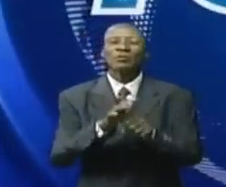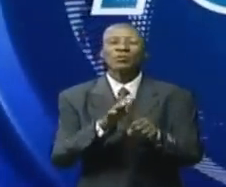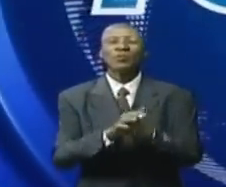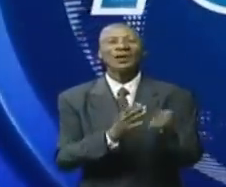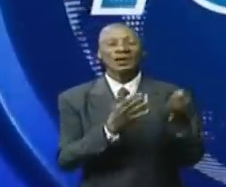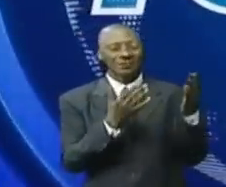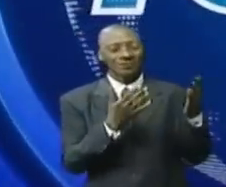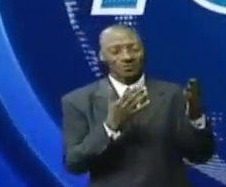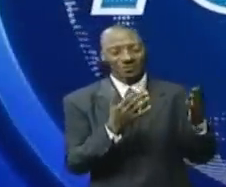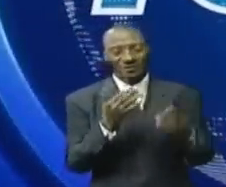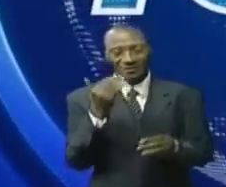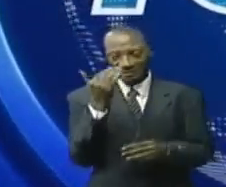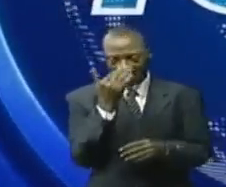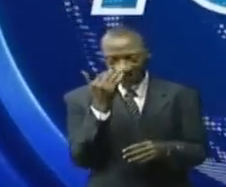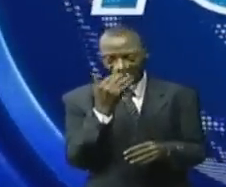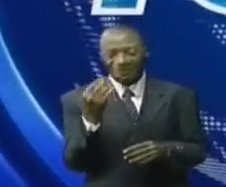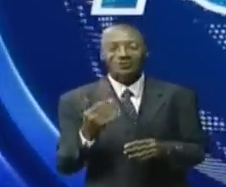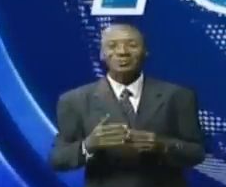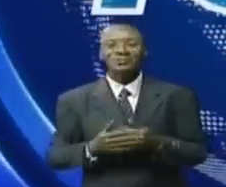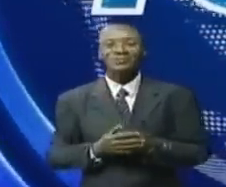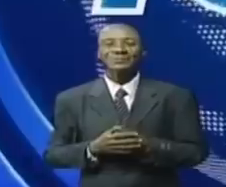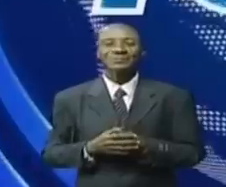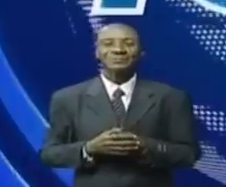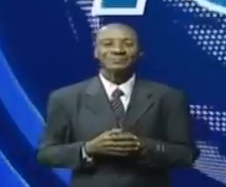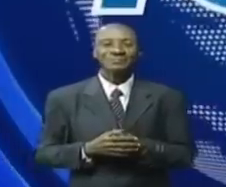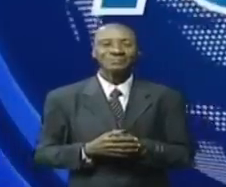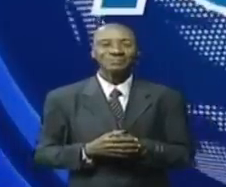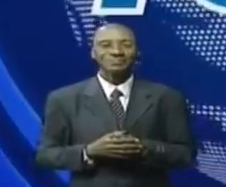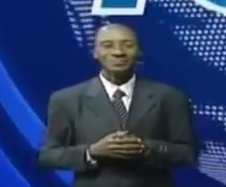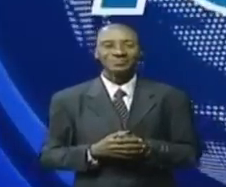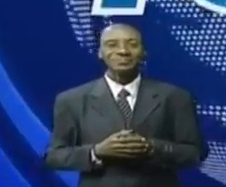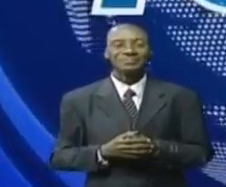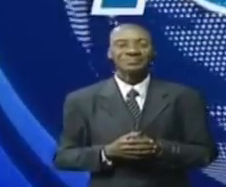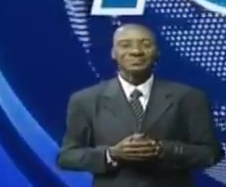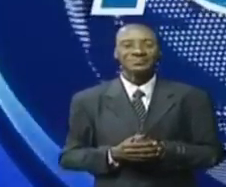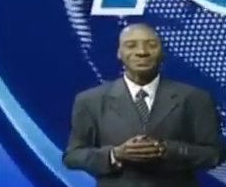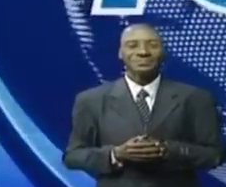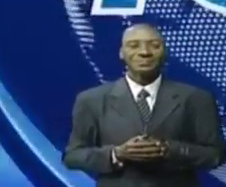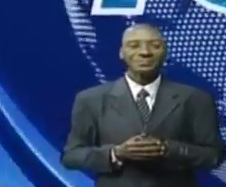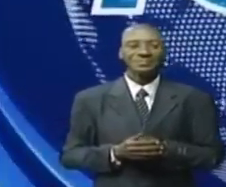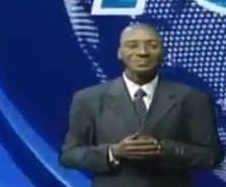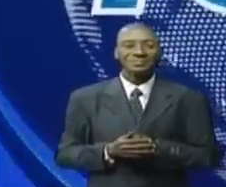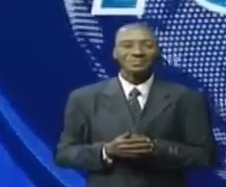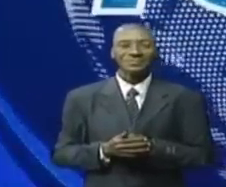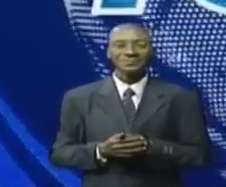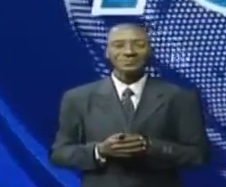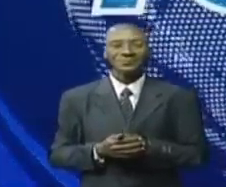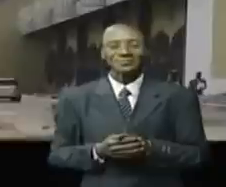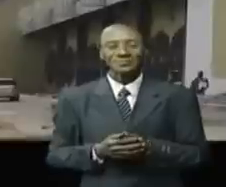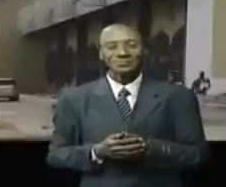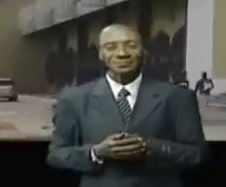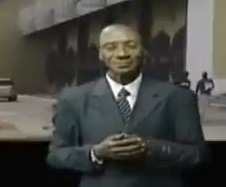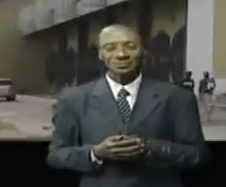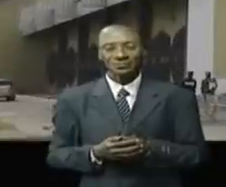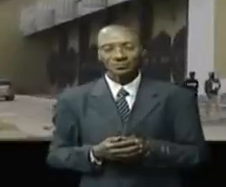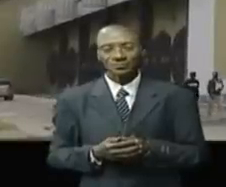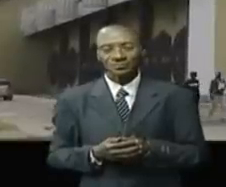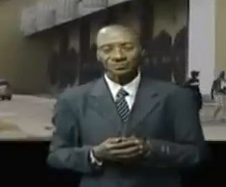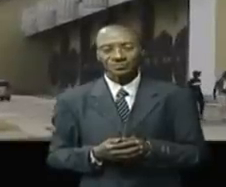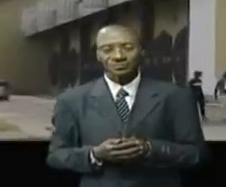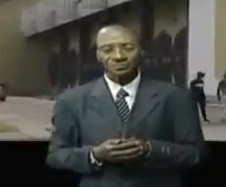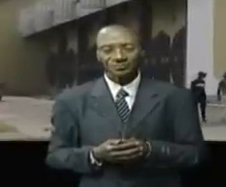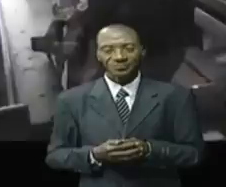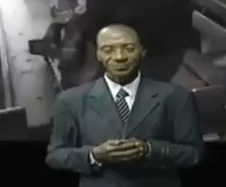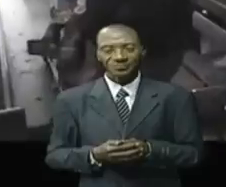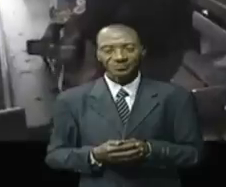notre confrère Ricky Ndjouzi Mayawel sur les images de Henri Alimassi, c'est le lancement de ces épreuves. Au